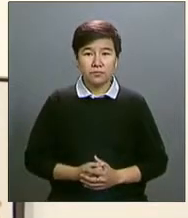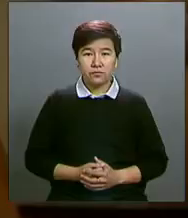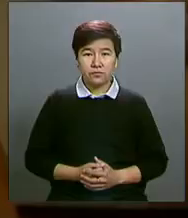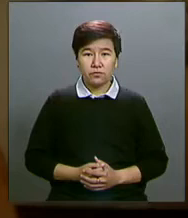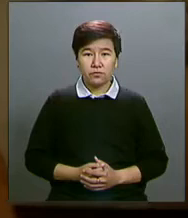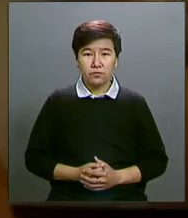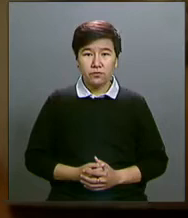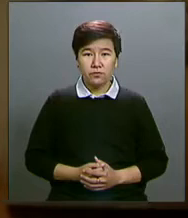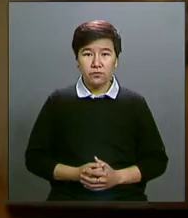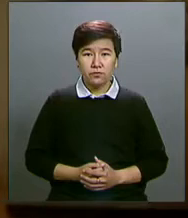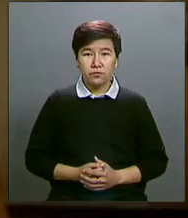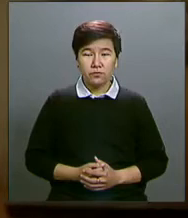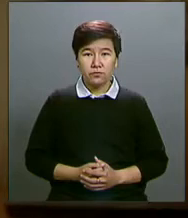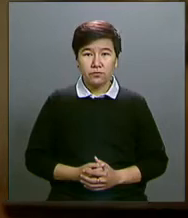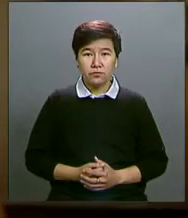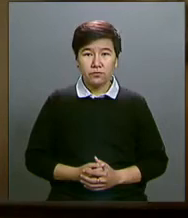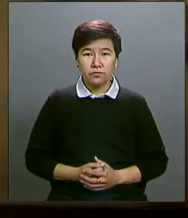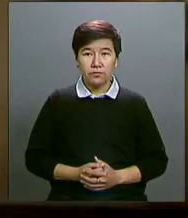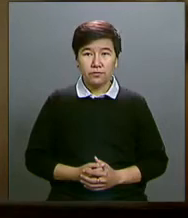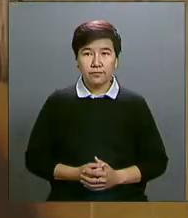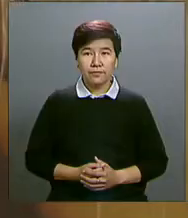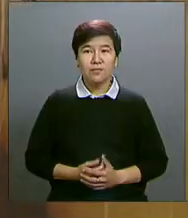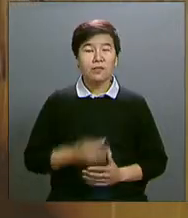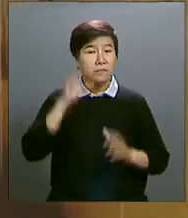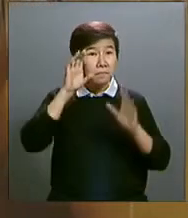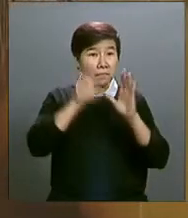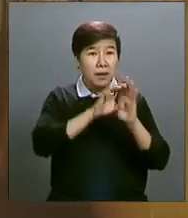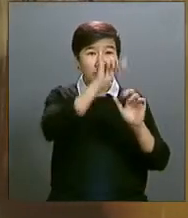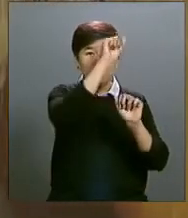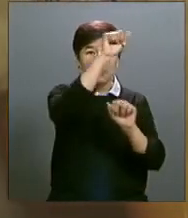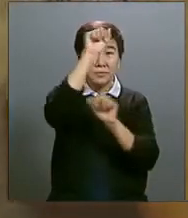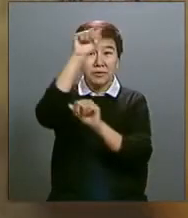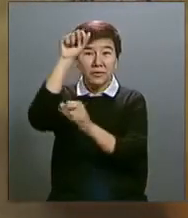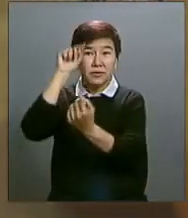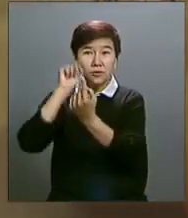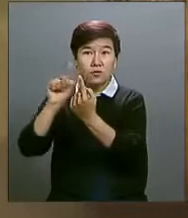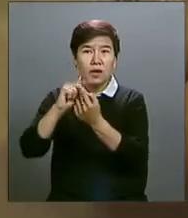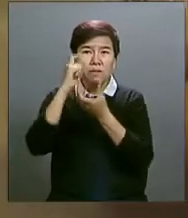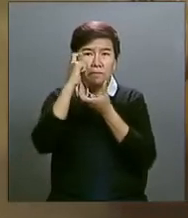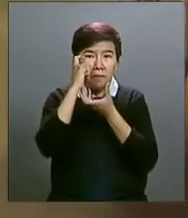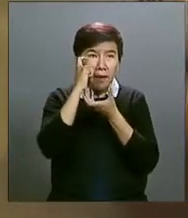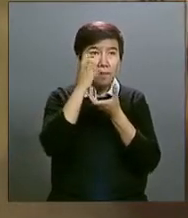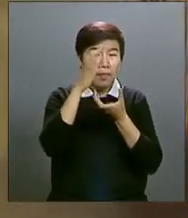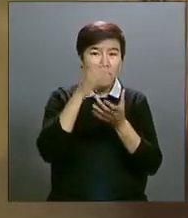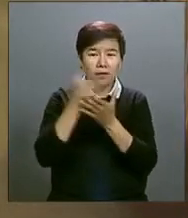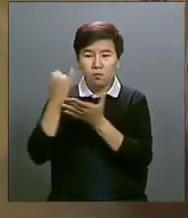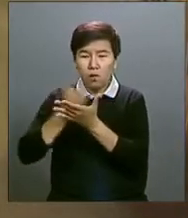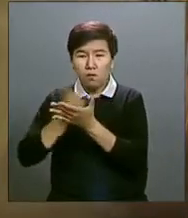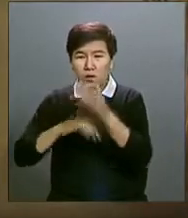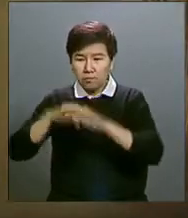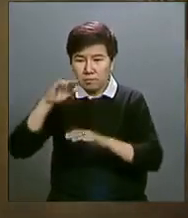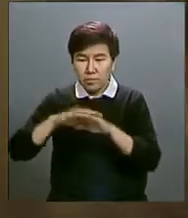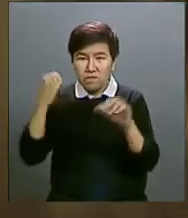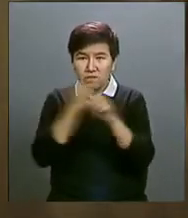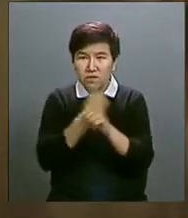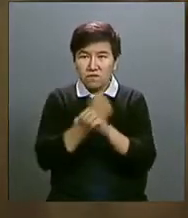ะครับ ผลงานเป็นเช่นอื่นอยู่ภายในพัฒนามาจากภาพถ่ายชุดปอแนในปอเนาะและการฝึกถ่ายรูปจากงาน